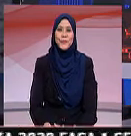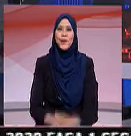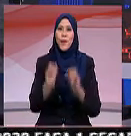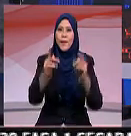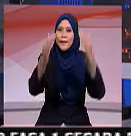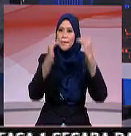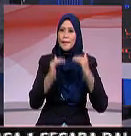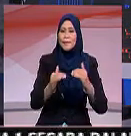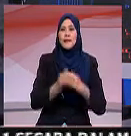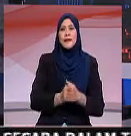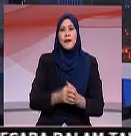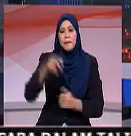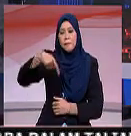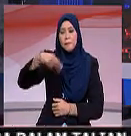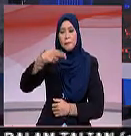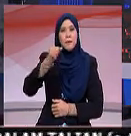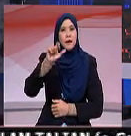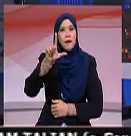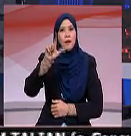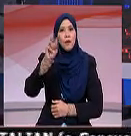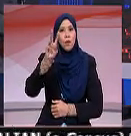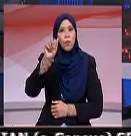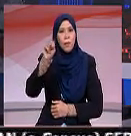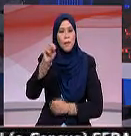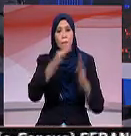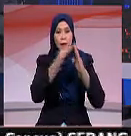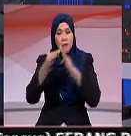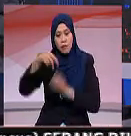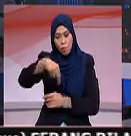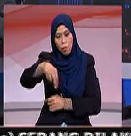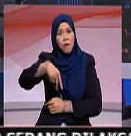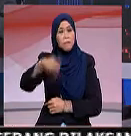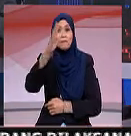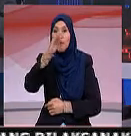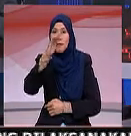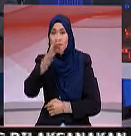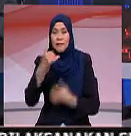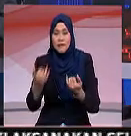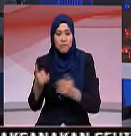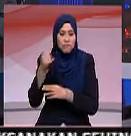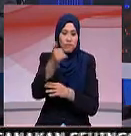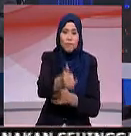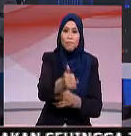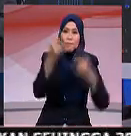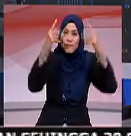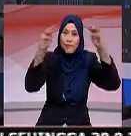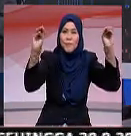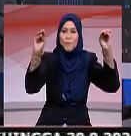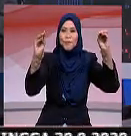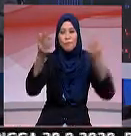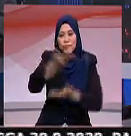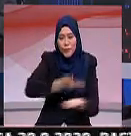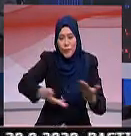Agan berikutnya pahlawan Wow Bandar Hilir belah ke destinasi kunjungan Perdana Menteri menyantuni pengunjung dan